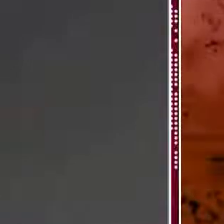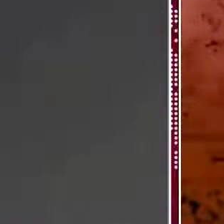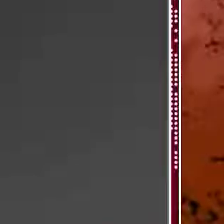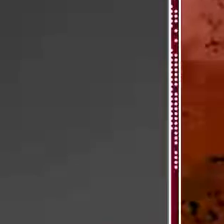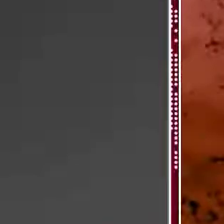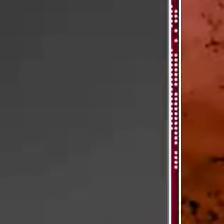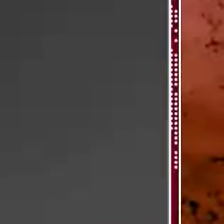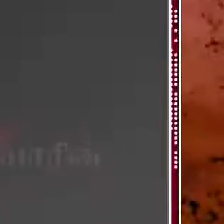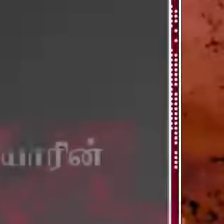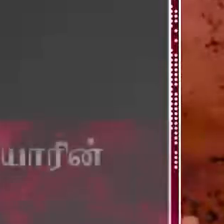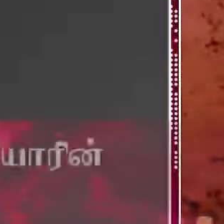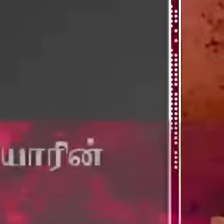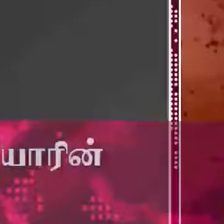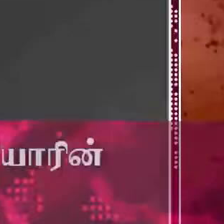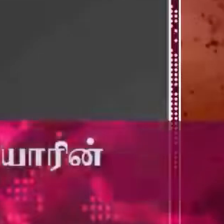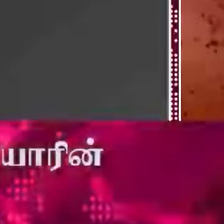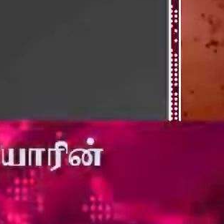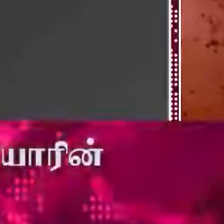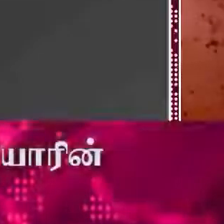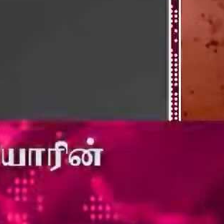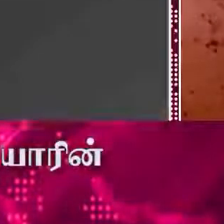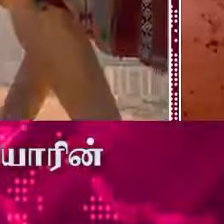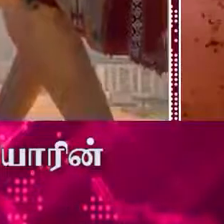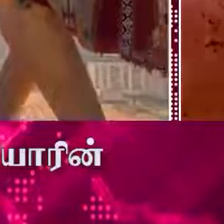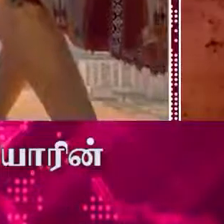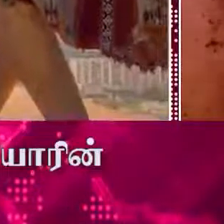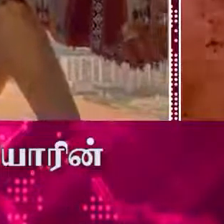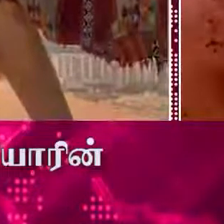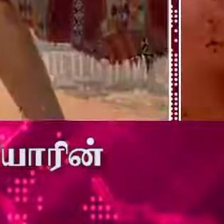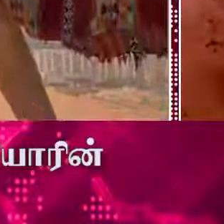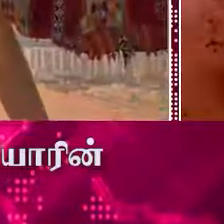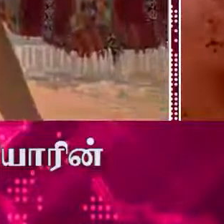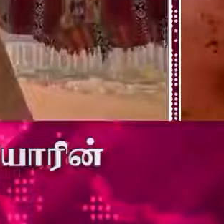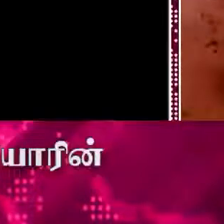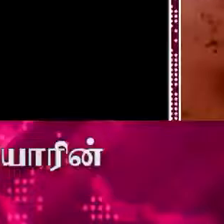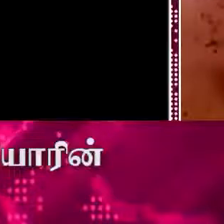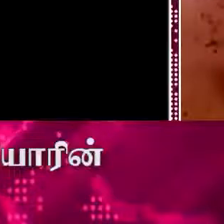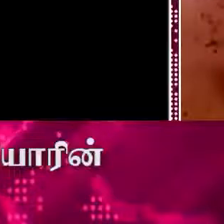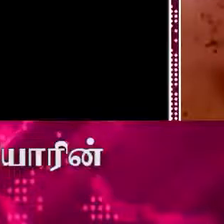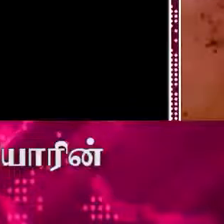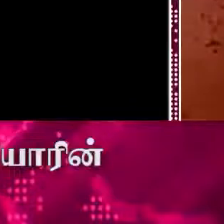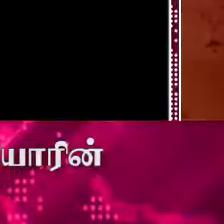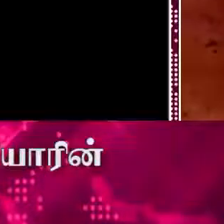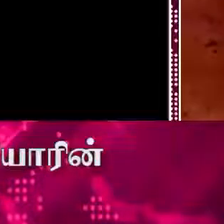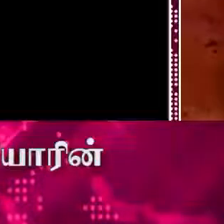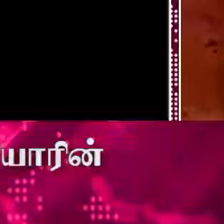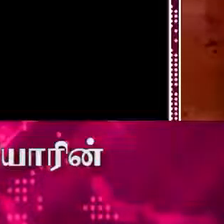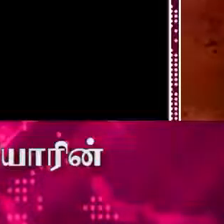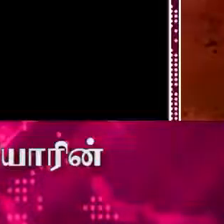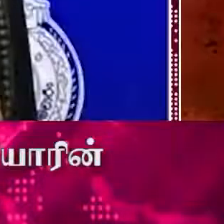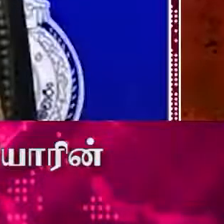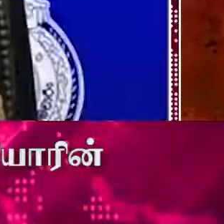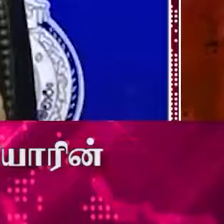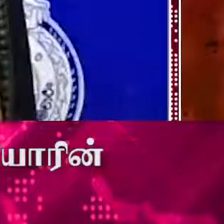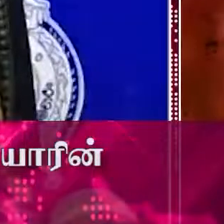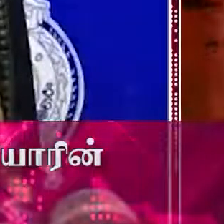பிரான்சில் பதுங்கியிருக்கும் பாதாள உலக குழு தலைவர் கஞ்சிப்பானை இம்ரான் மற்றும் துபாயில் பதுங்கியிருக்கும் லொகுபெட்டி ஆகியோரின் கொலை திட்டம்